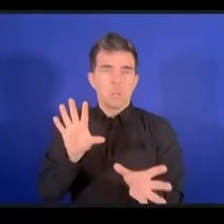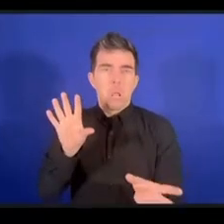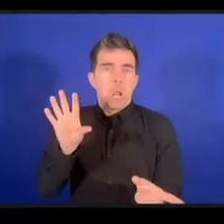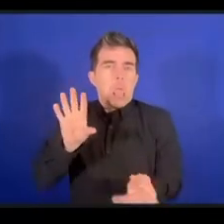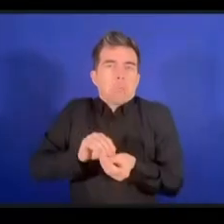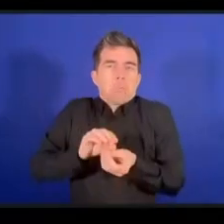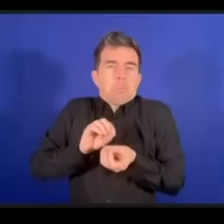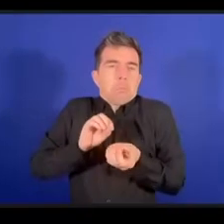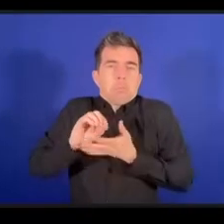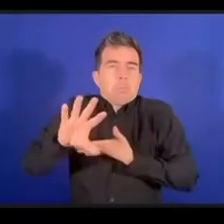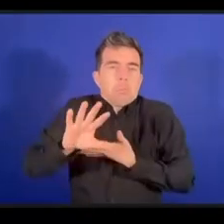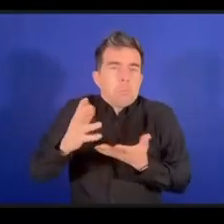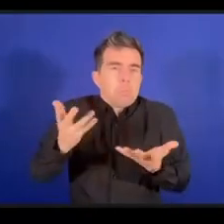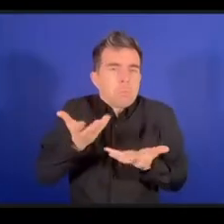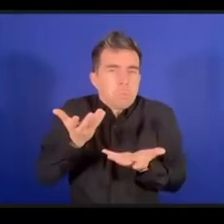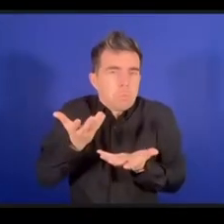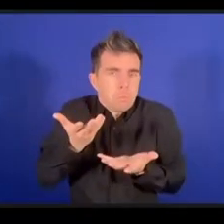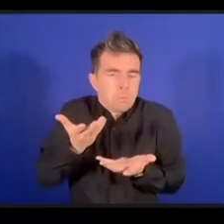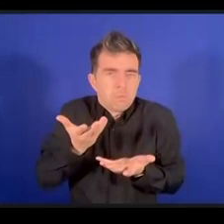绍一下自己吧。